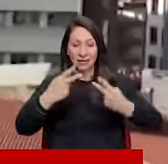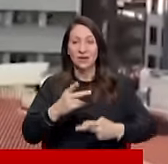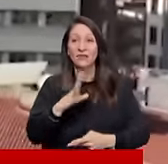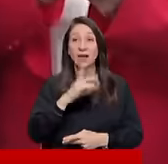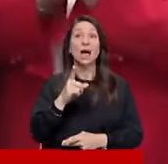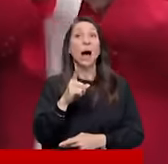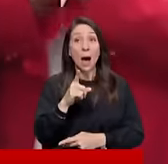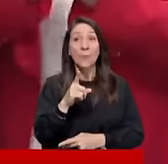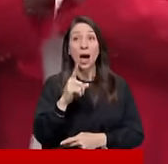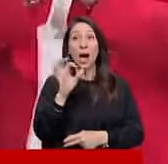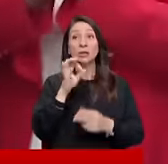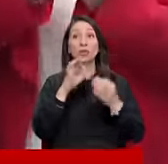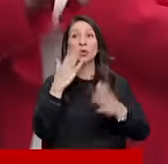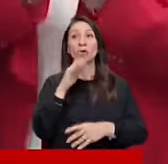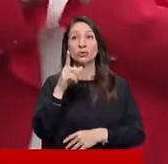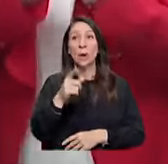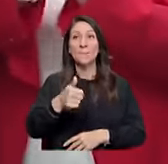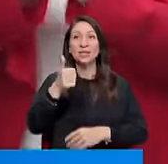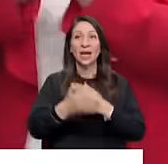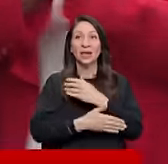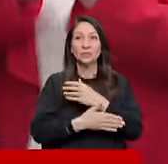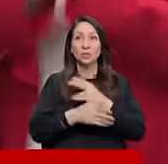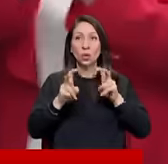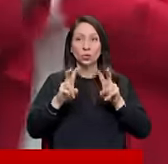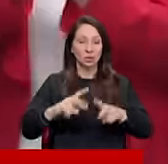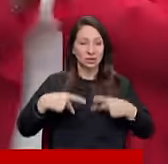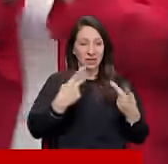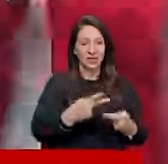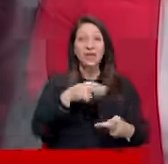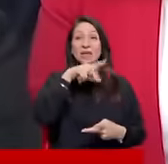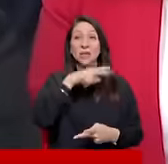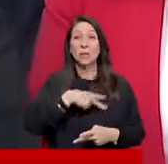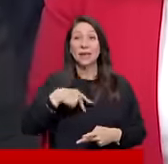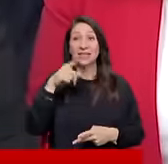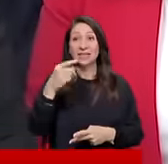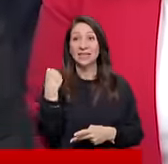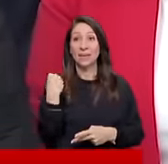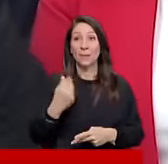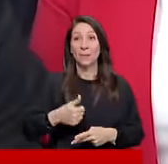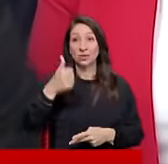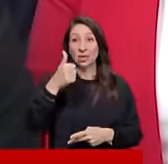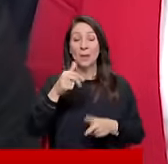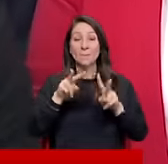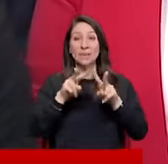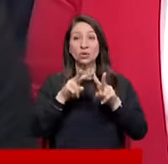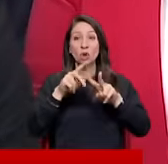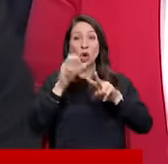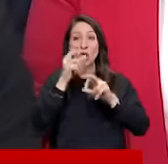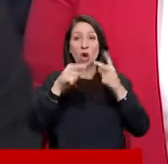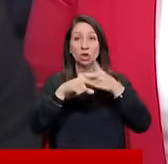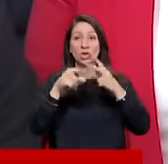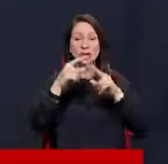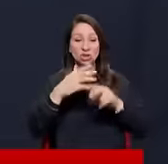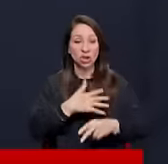töreni vardı ama Altınok yoktu. Başkan vekili koltuğu devretti. Keçiören Belediyesi'nin yeni başkanı Mesut Özarslan